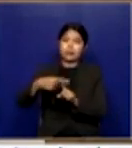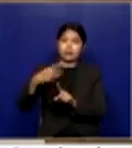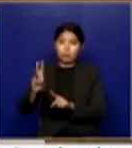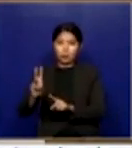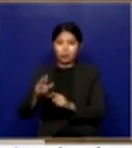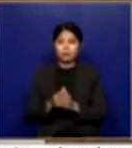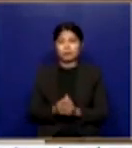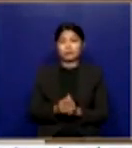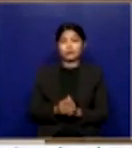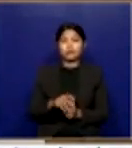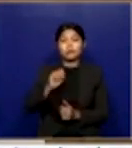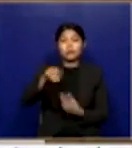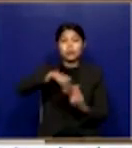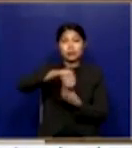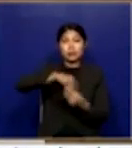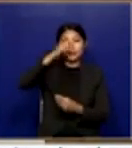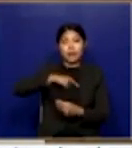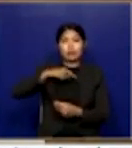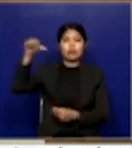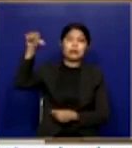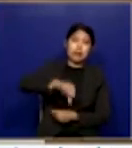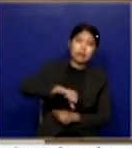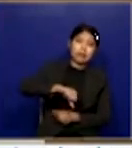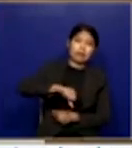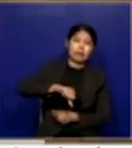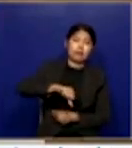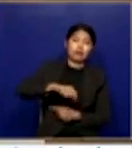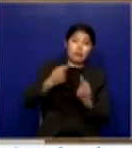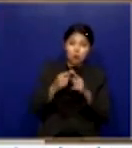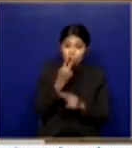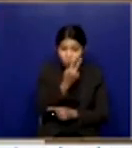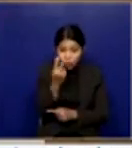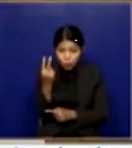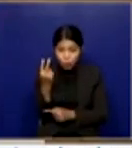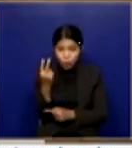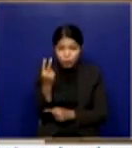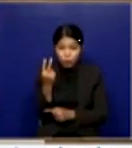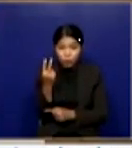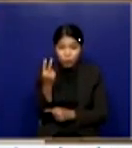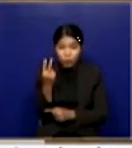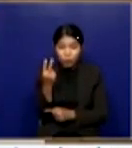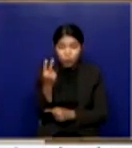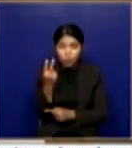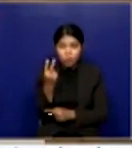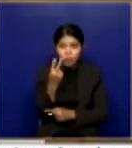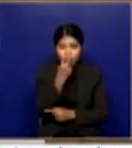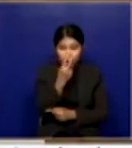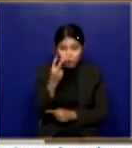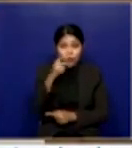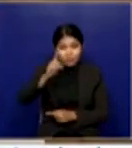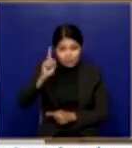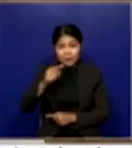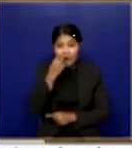ทานครับเศรษฐกิจไทยหลายคนบอกว่ามันแย่แต่ถ้าน้องทีตามก็ยังเป็นธรรม